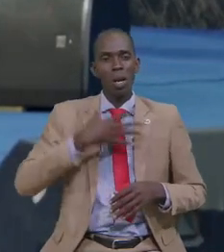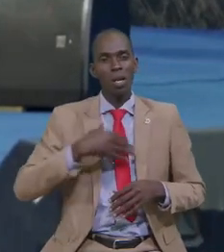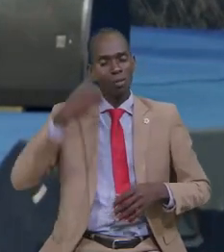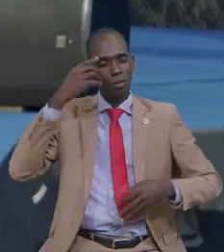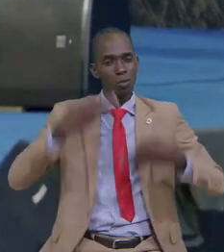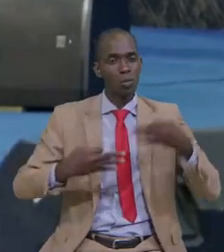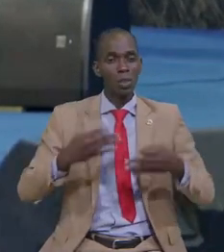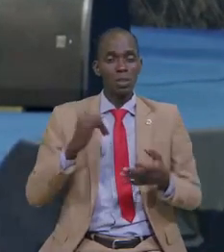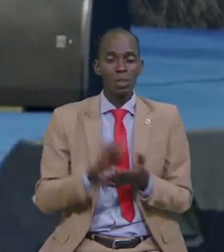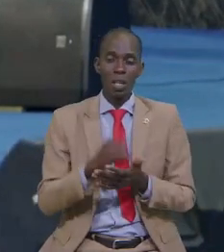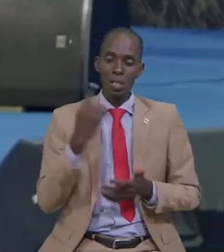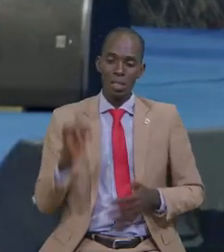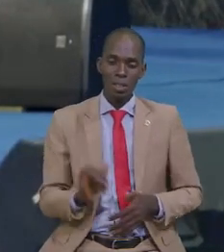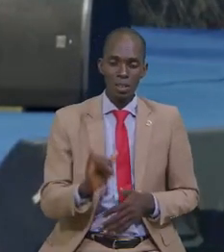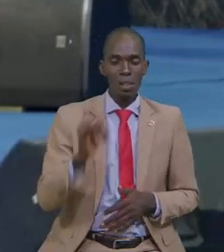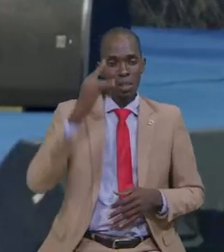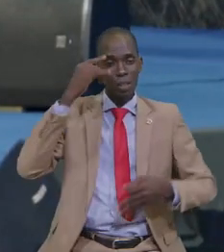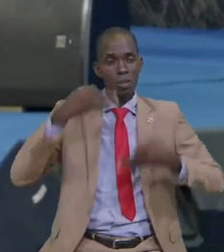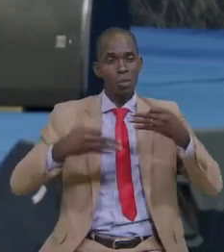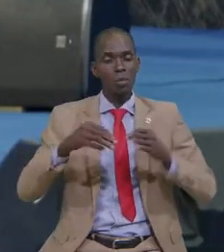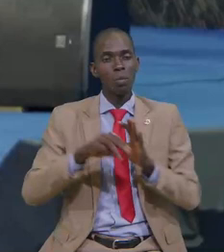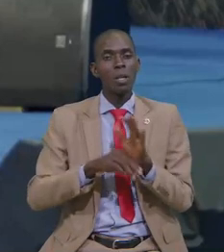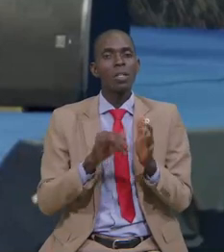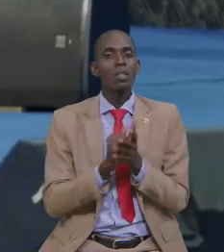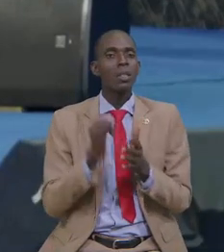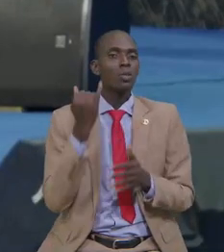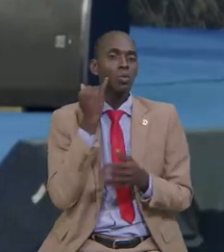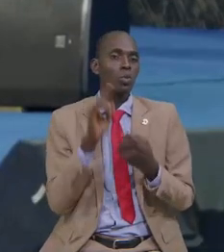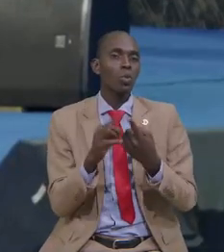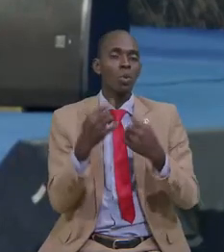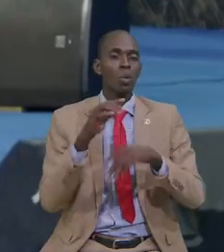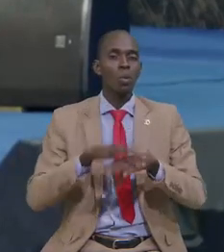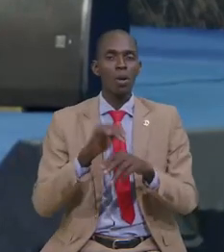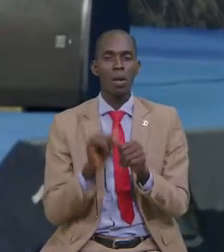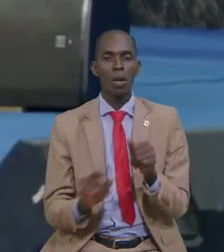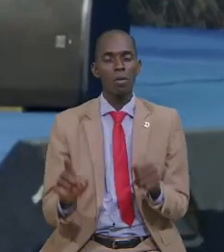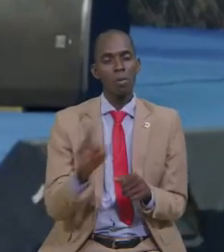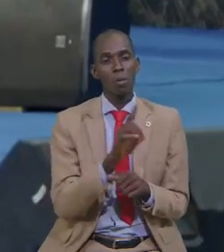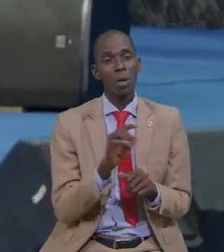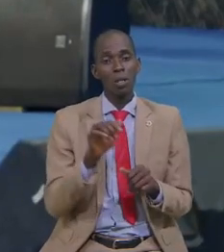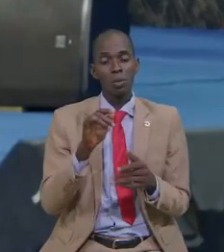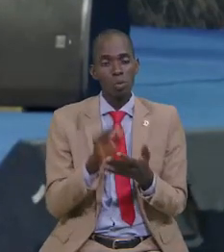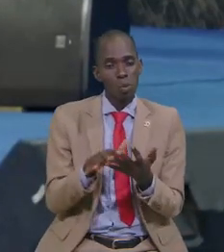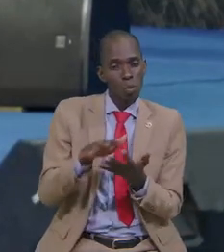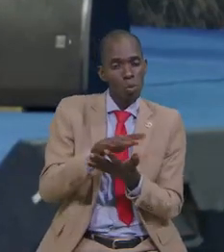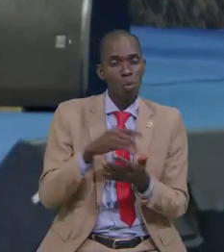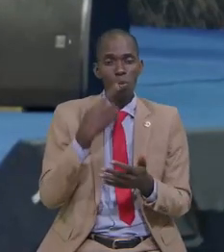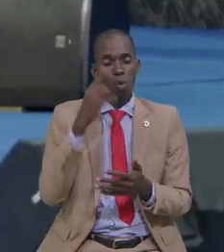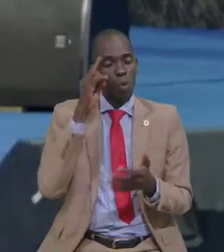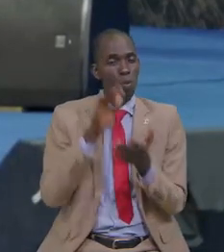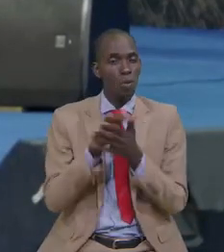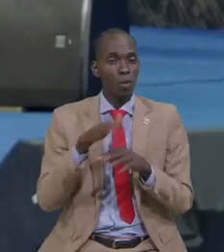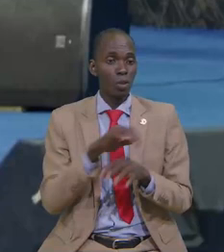Tout le jugement éternel contre nous, le jugement éternel qui doit venir sur tout le monde, ceux qui croient